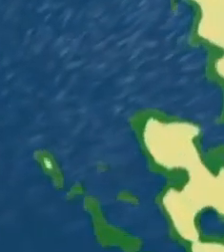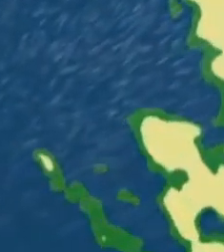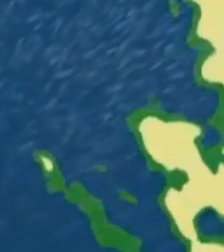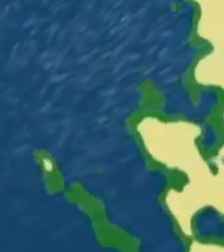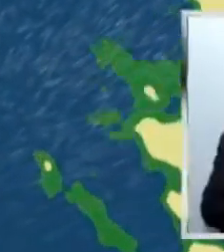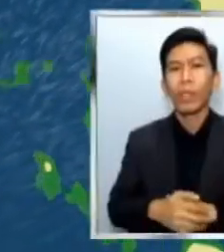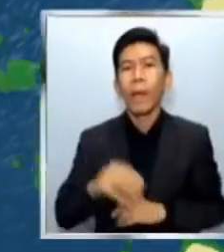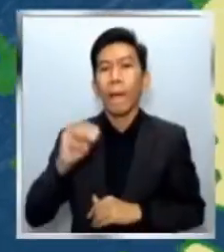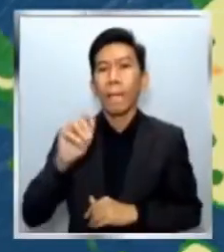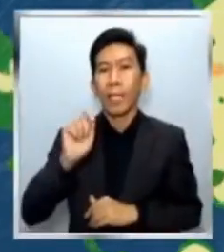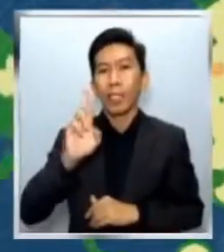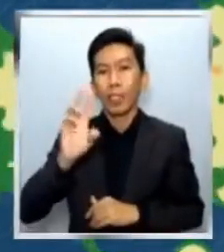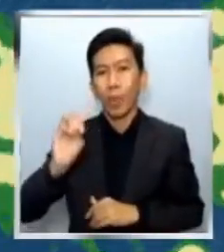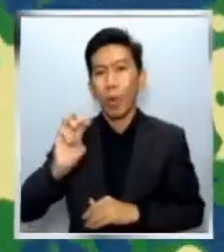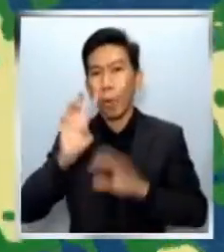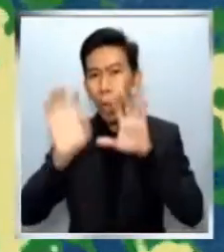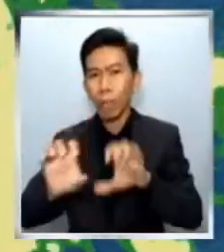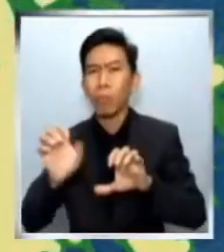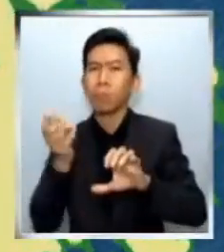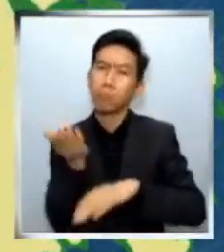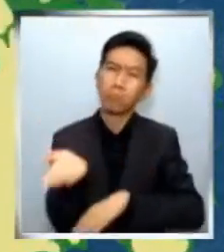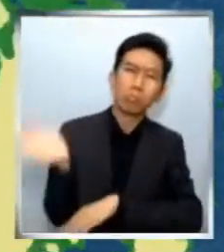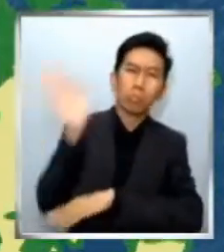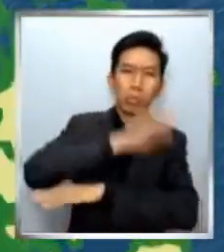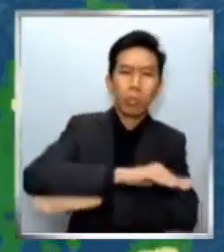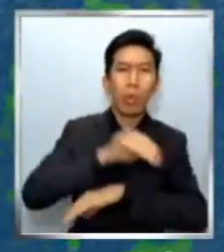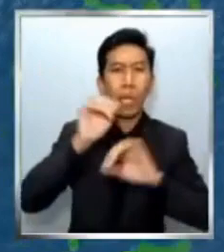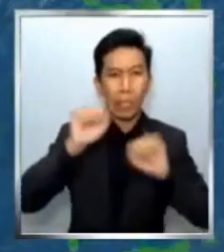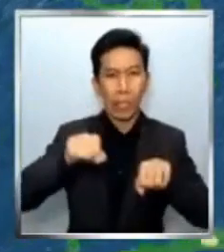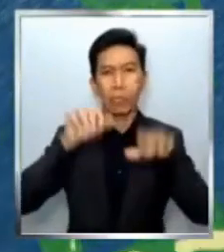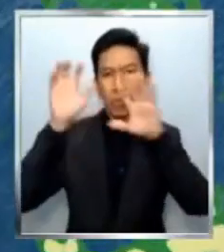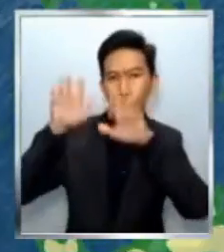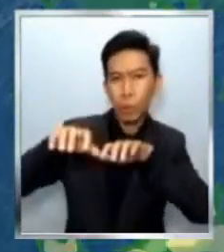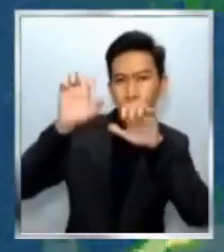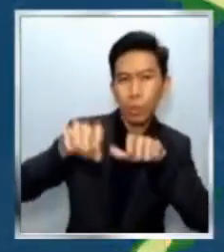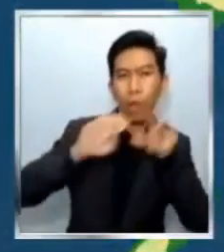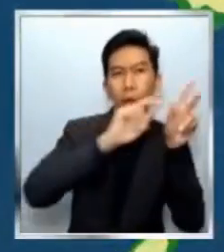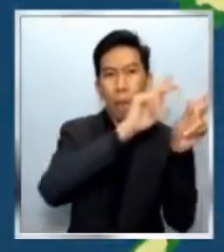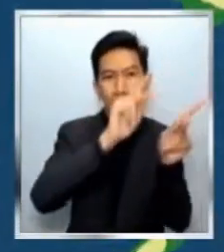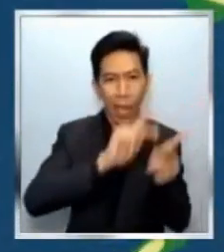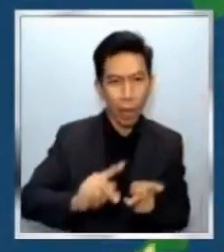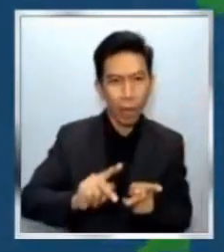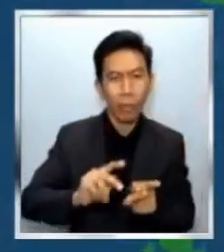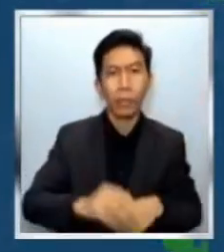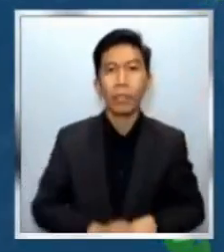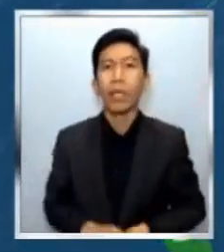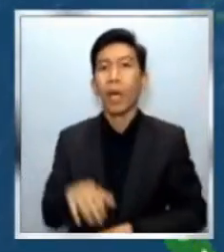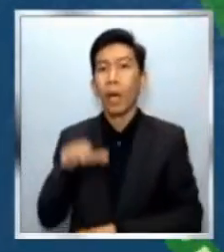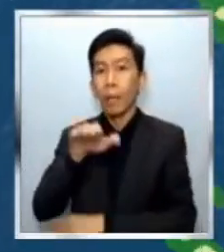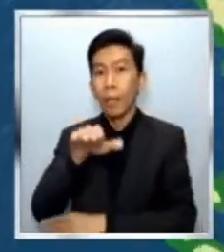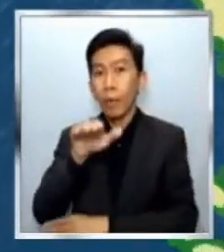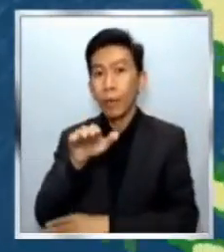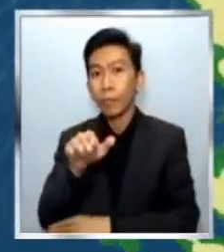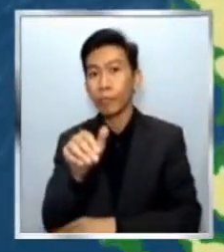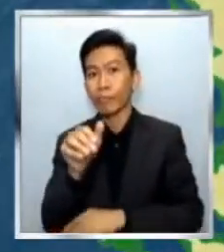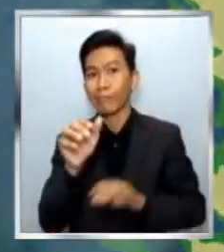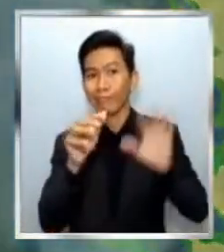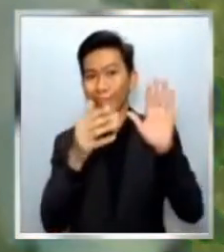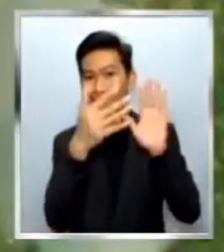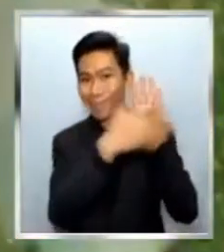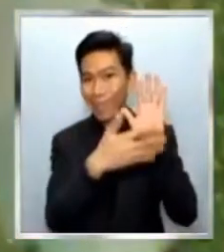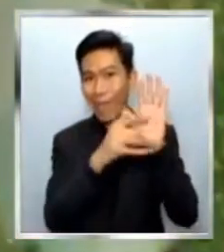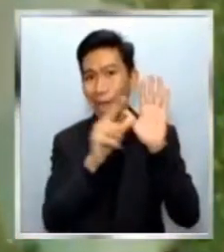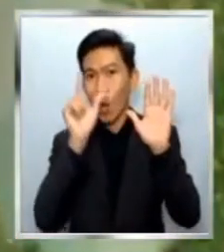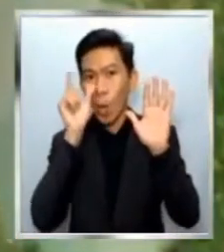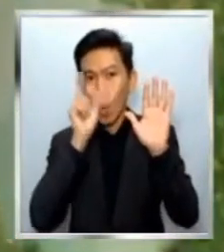may tsansa ng ulan sa Palawan. Sa hapon, uulanin na rin ang iba pang bahagi ng Luzon. Sa hapon at gabi